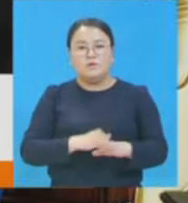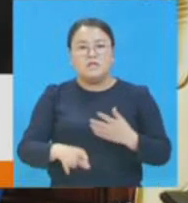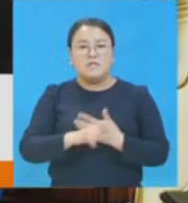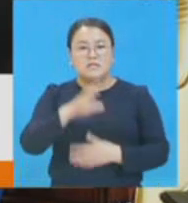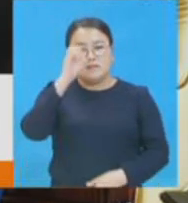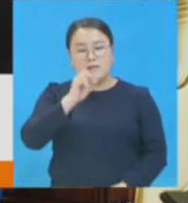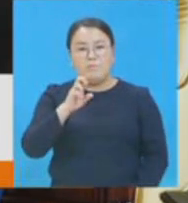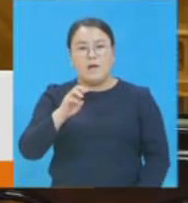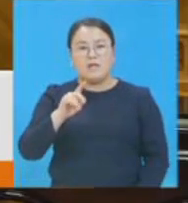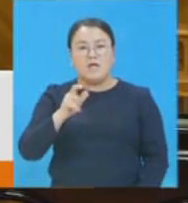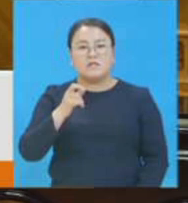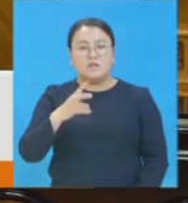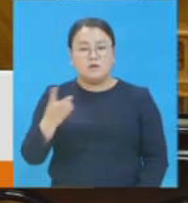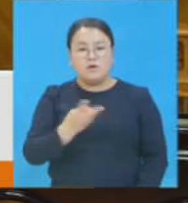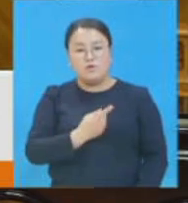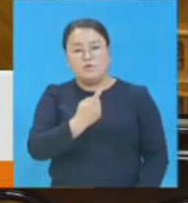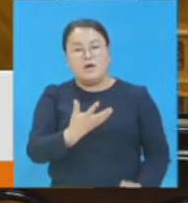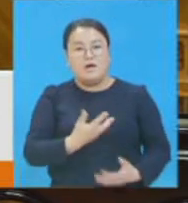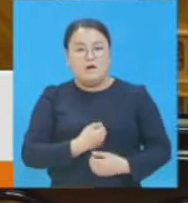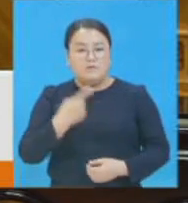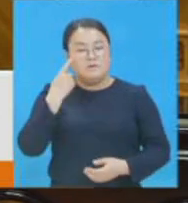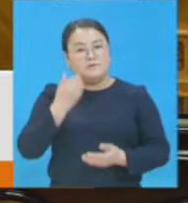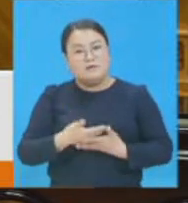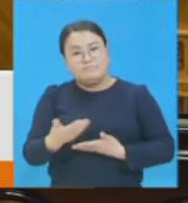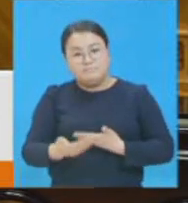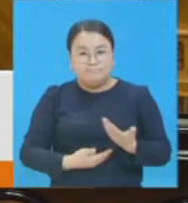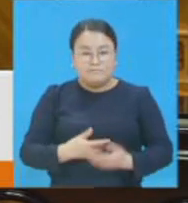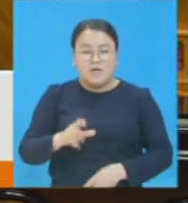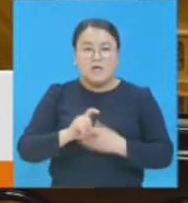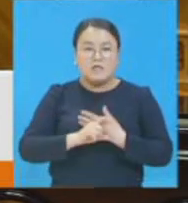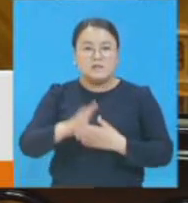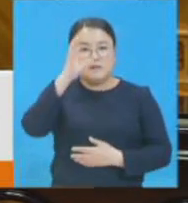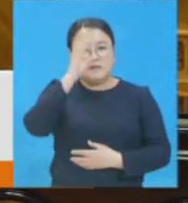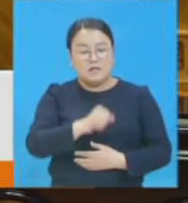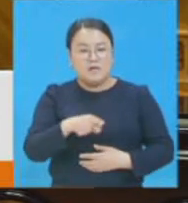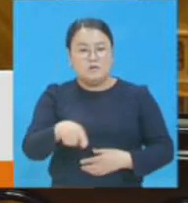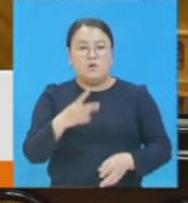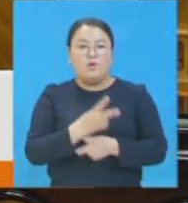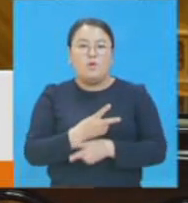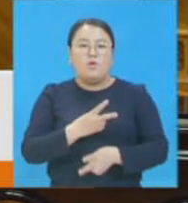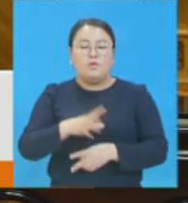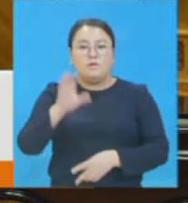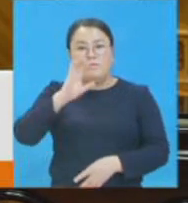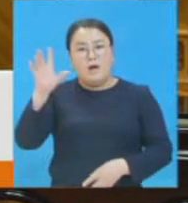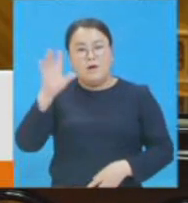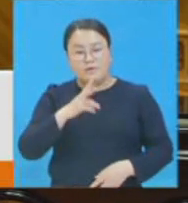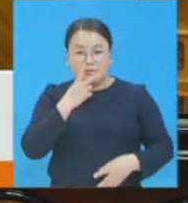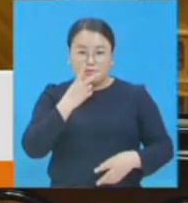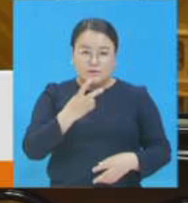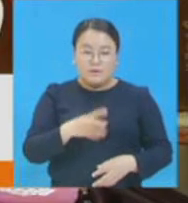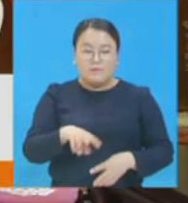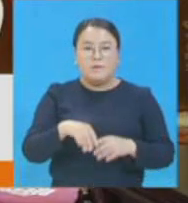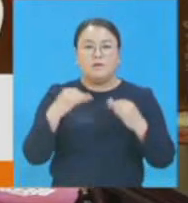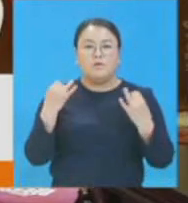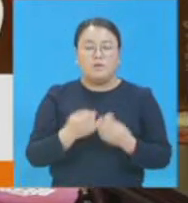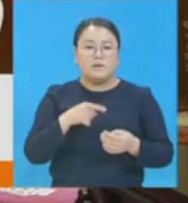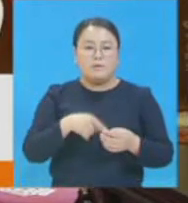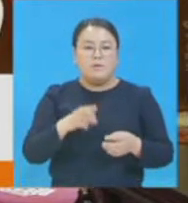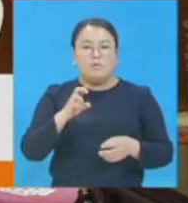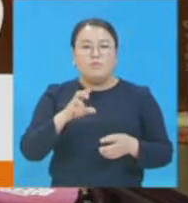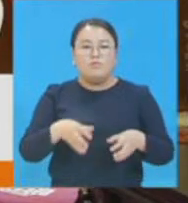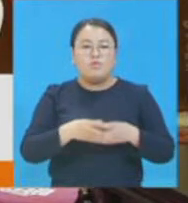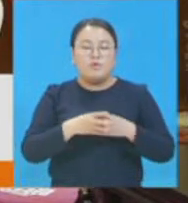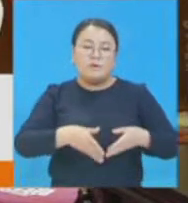Эрдэнэ нарыг хүлээн авч уулзж санал солилсон юм. Элчинсэд хоёр улсын хамтын ажиллагааг хөл тогтоох дээд байгууллагын төвшөнд авч үзэж, парламентын бүлэг байгуулагдсан талархаж